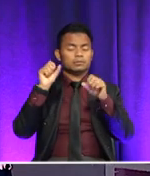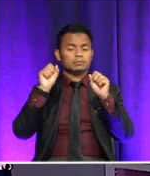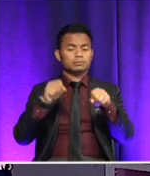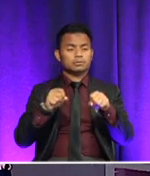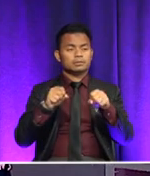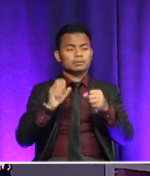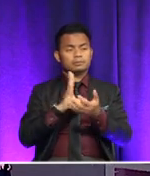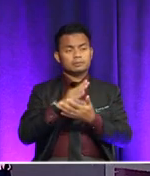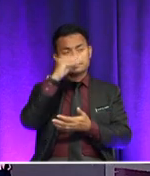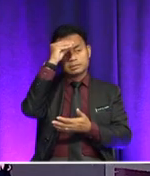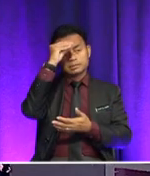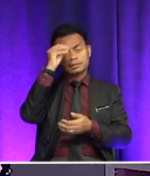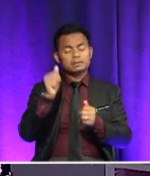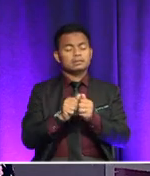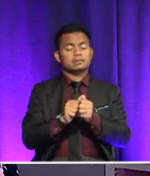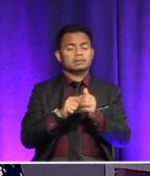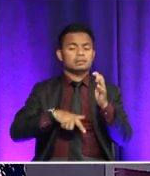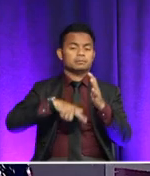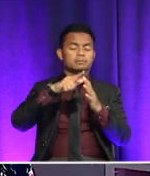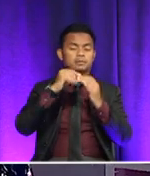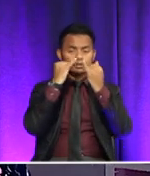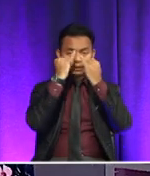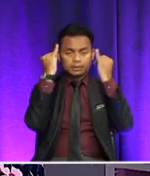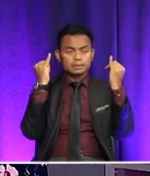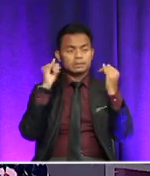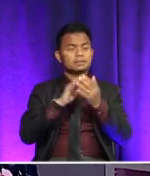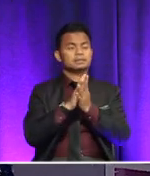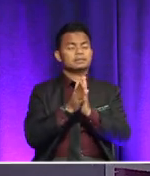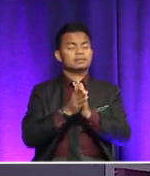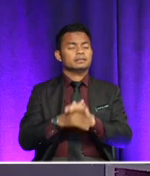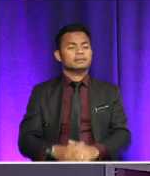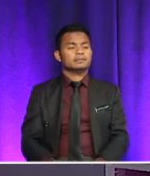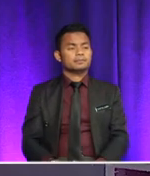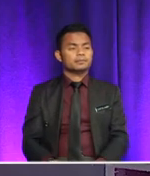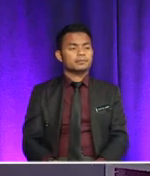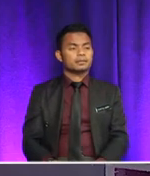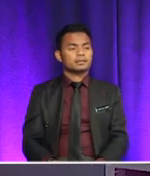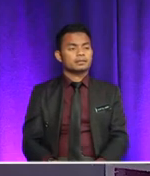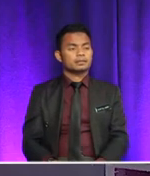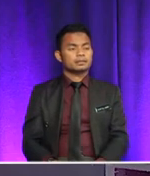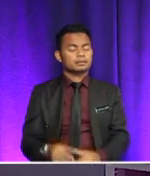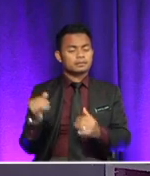mempelajarinya dengan lebih jelas jadi Hah silakan